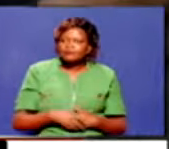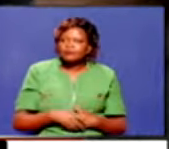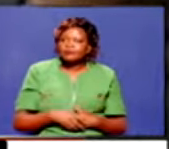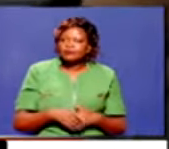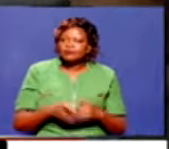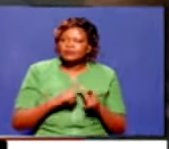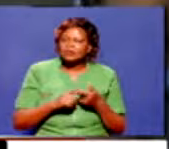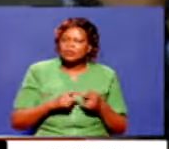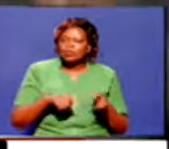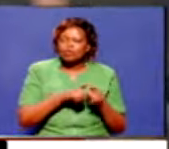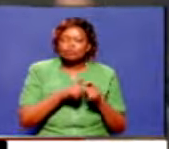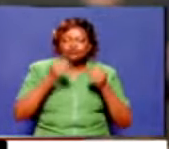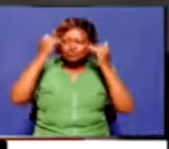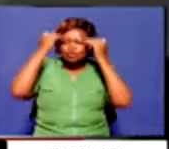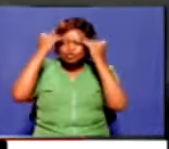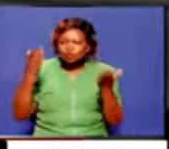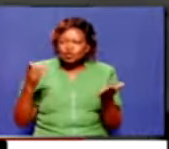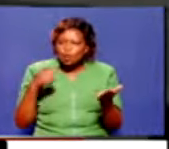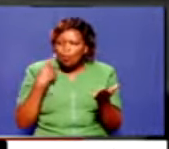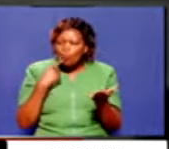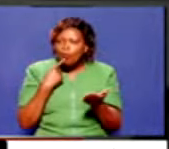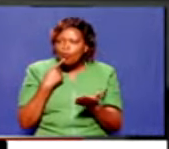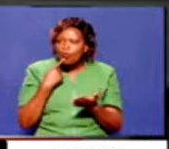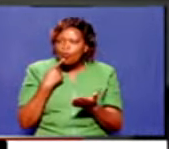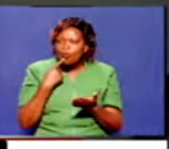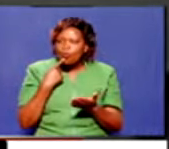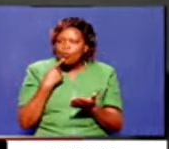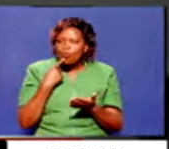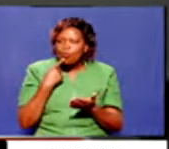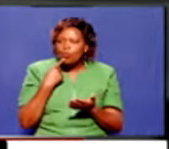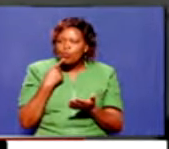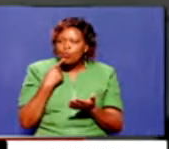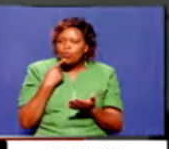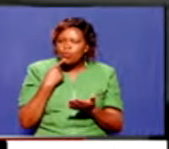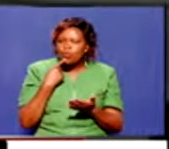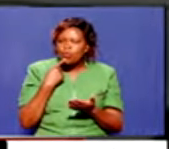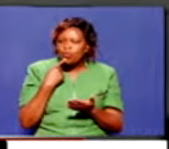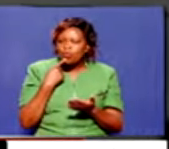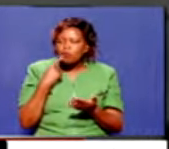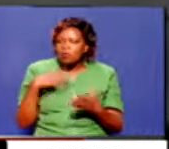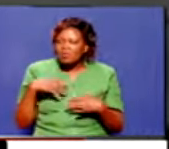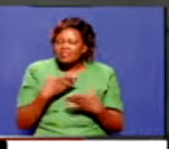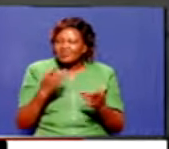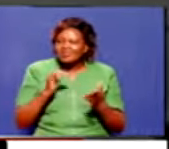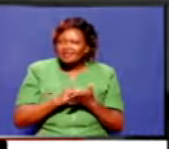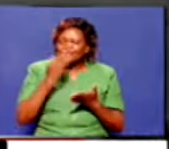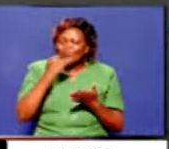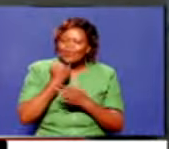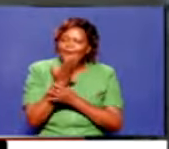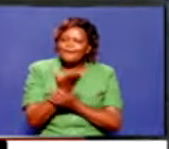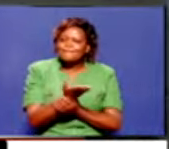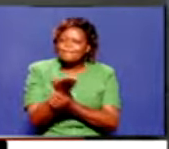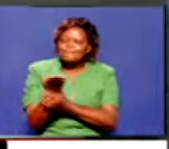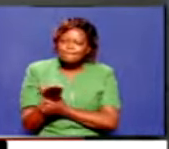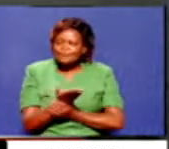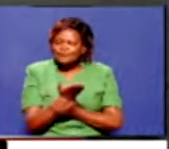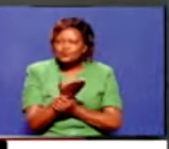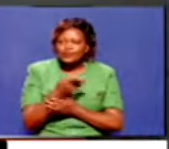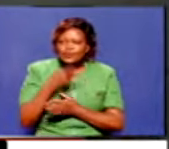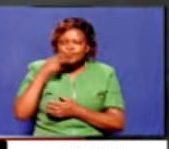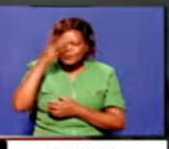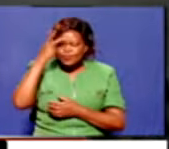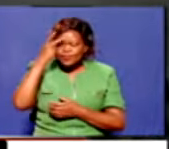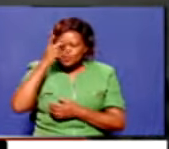we also don't know who is who. And that is why we are appealing to you parents. You are